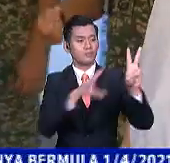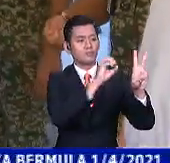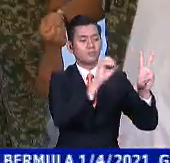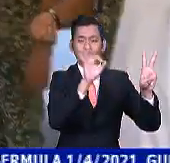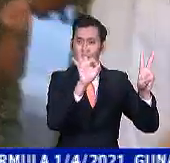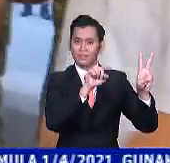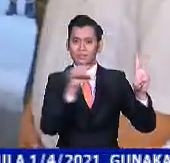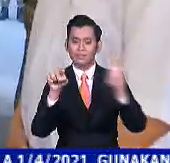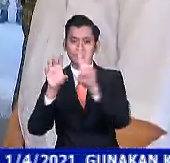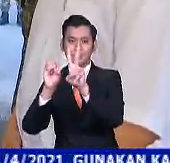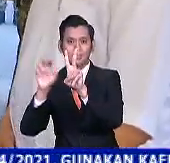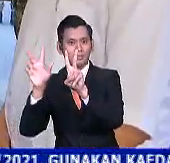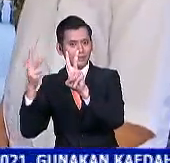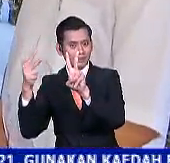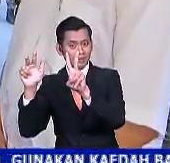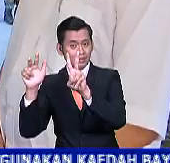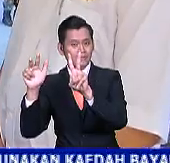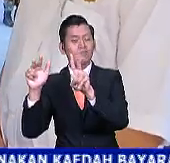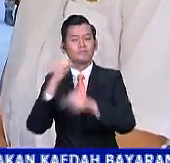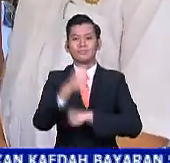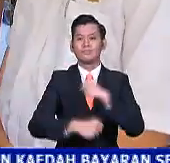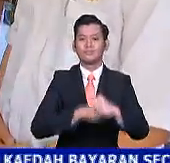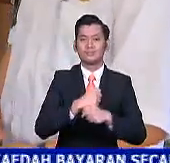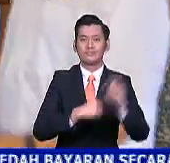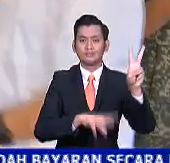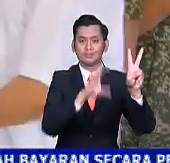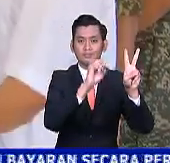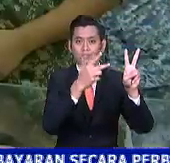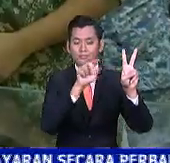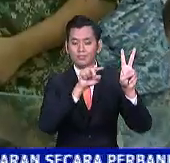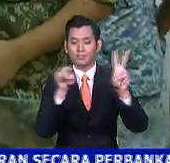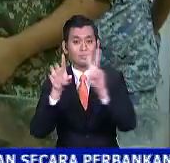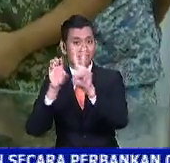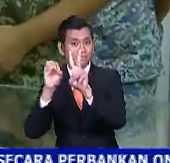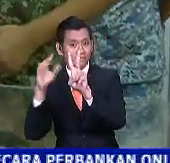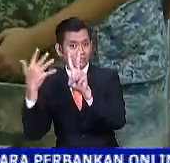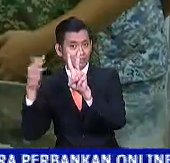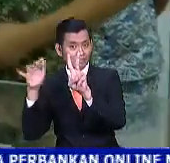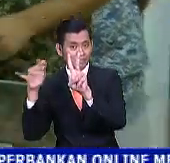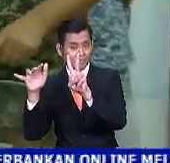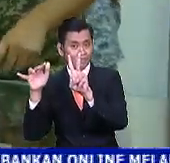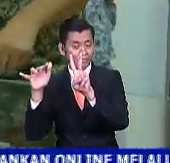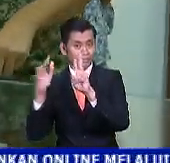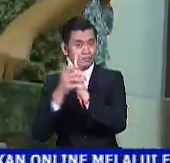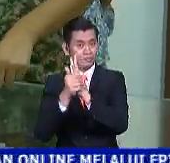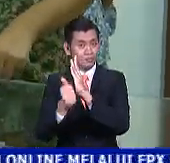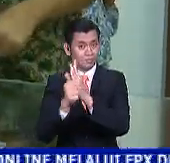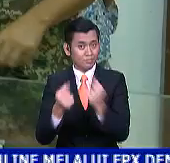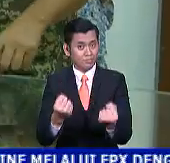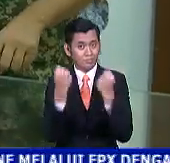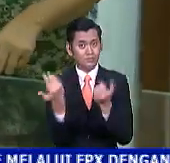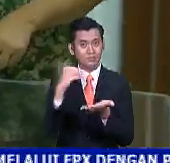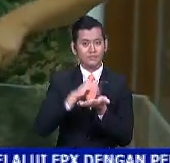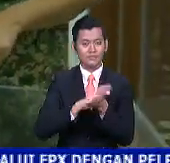hingga 2013. Selain itu, pada tahun 2013 hingga 2015, kredibiliti beliau terus diperkasa dengan memegang